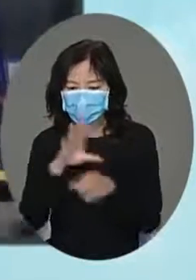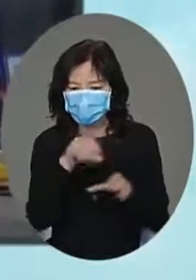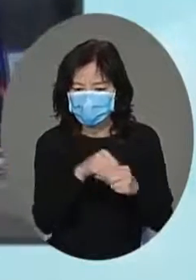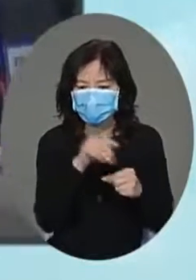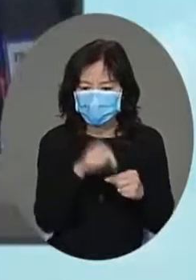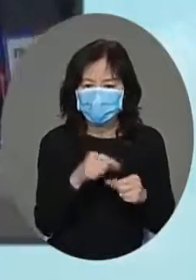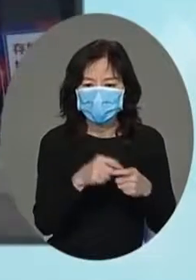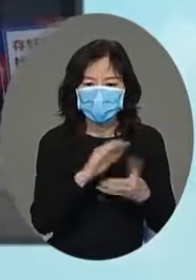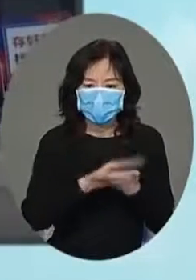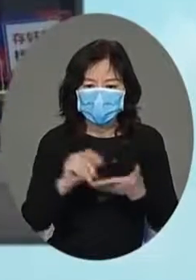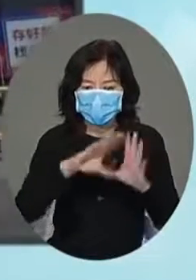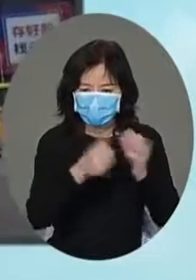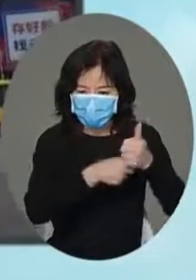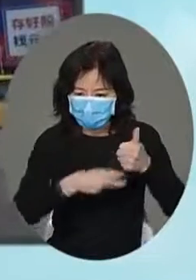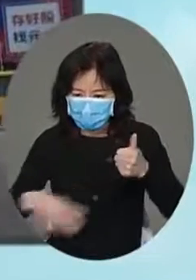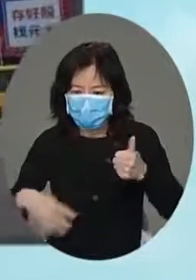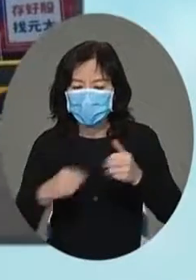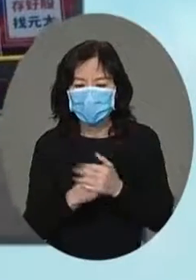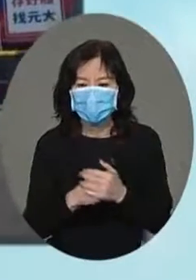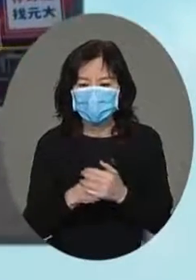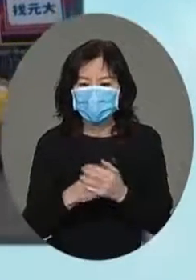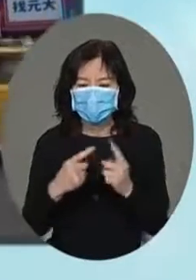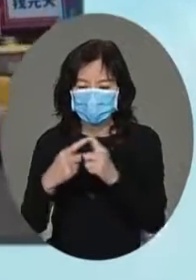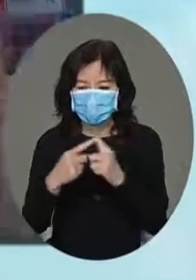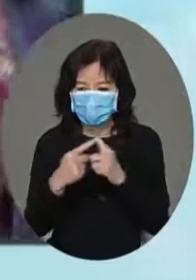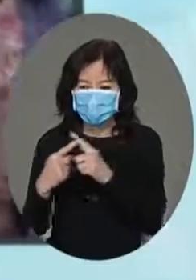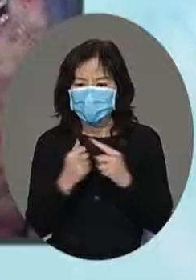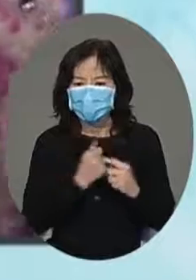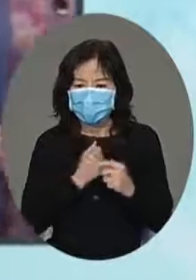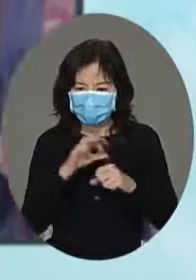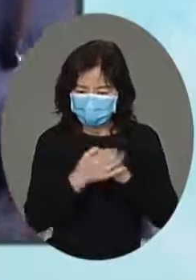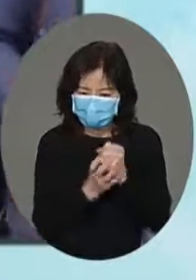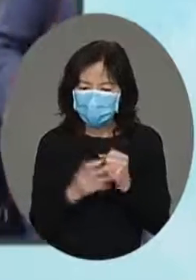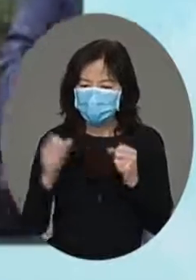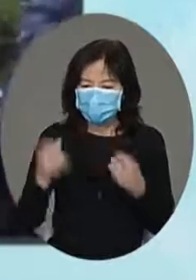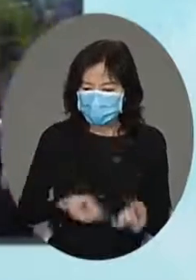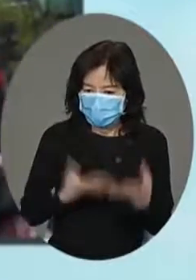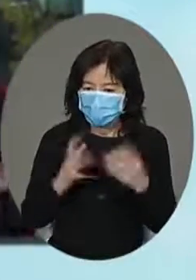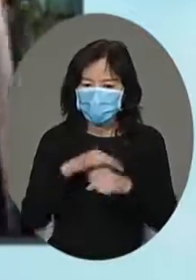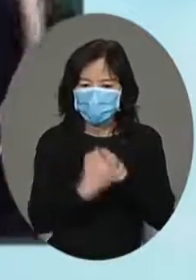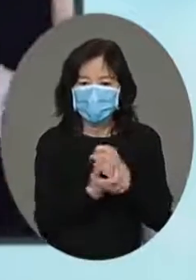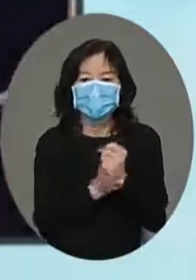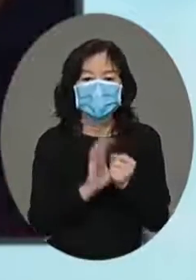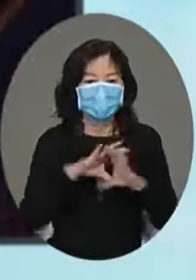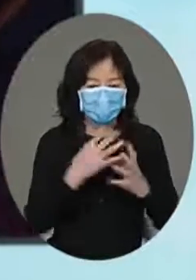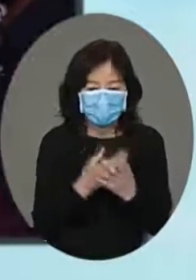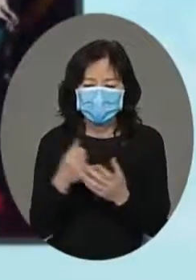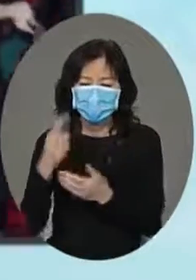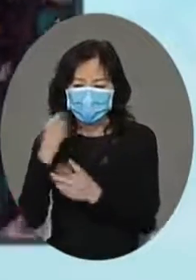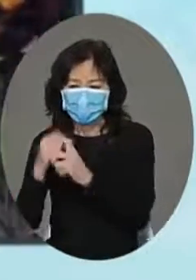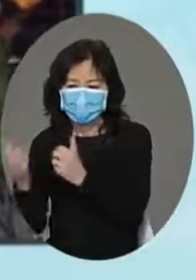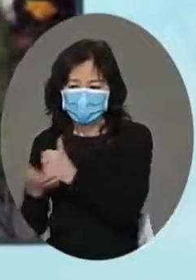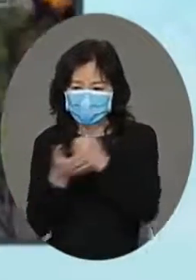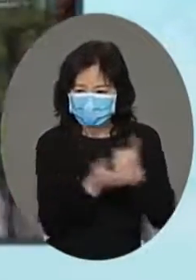球公共衛生體系已經成為很多民主國家議會的共識，呼籲世衛盡快邀請台灣參與世衛大